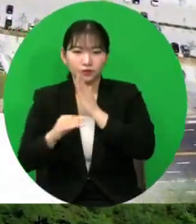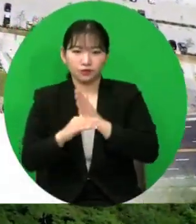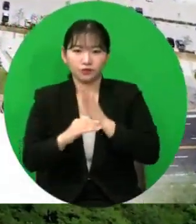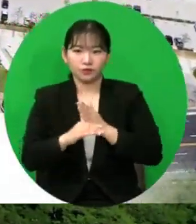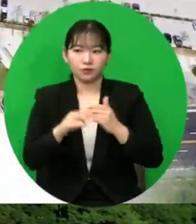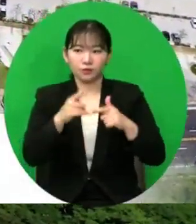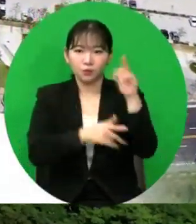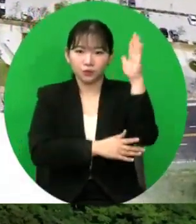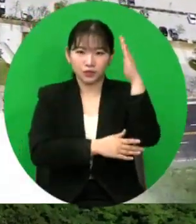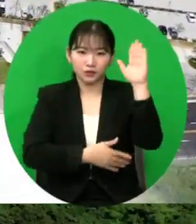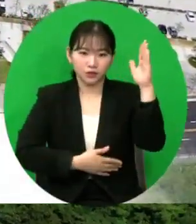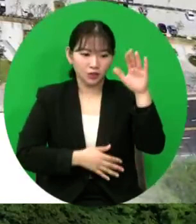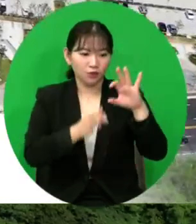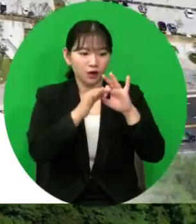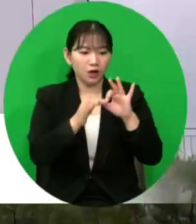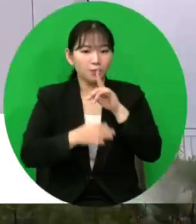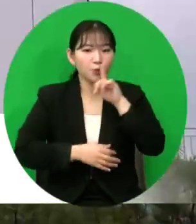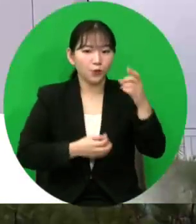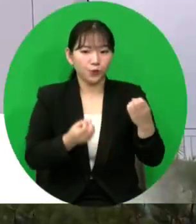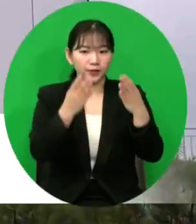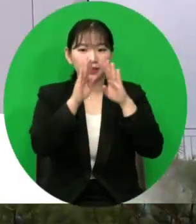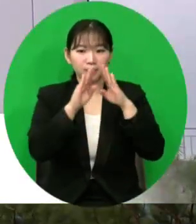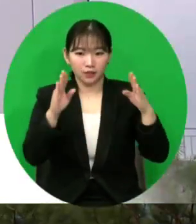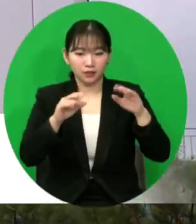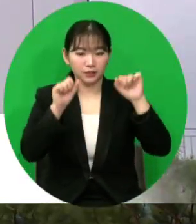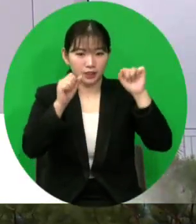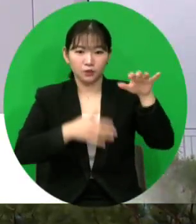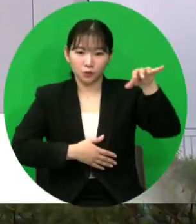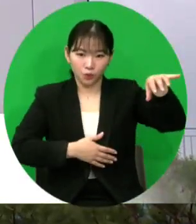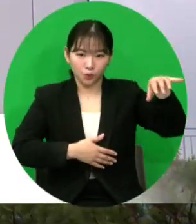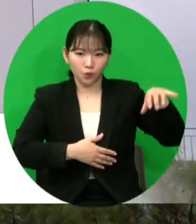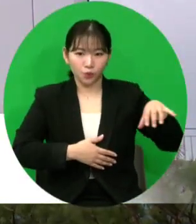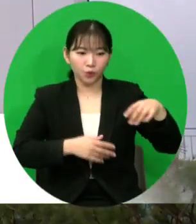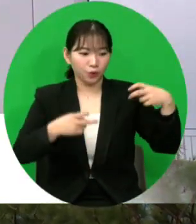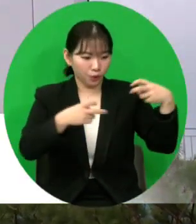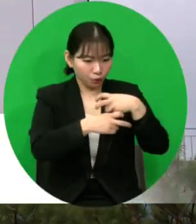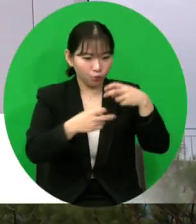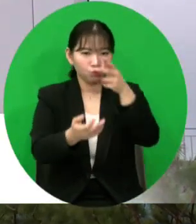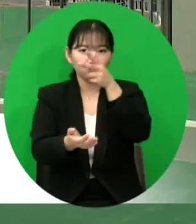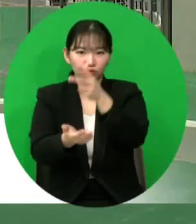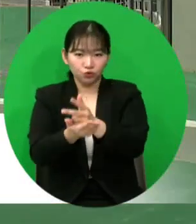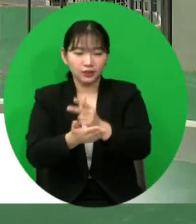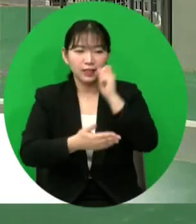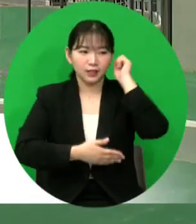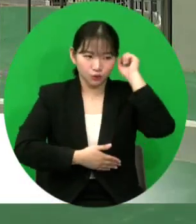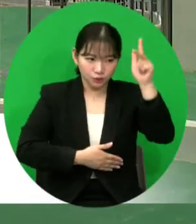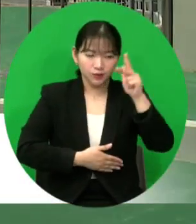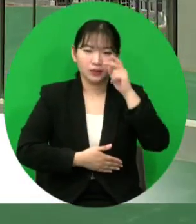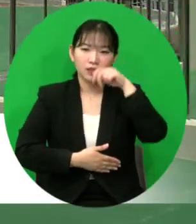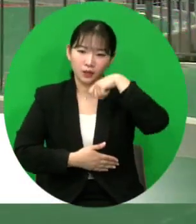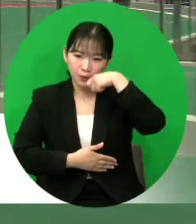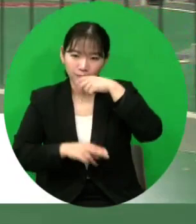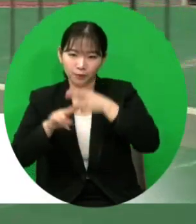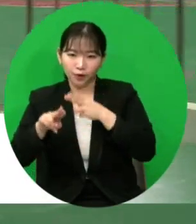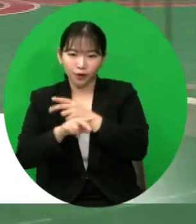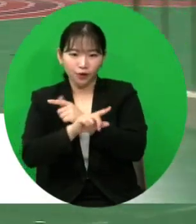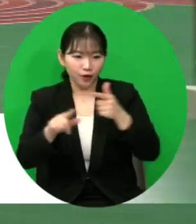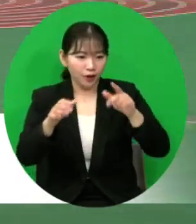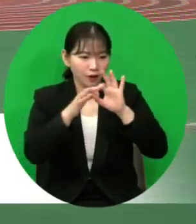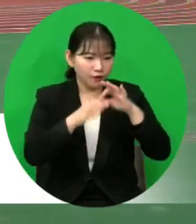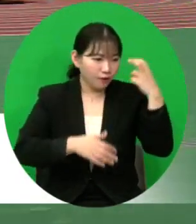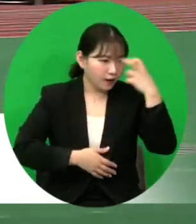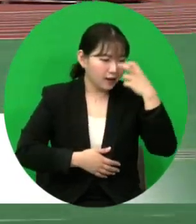목포시는 최근 관련 보고회를 갖고 체육 시설과 교통과 주차 숙박 음식점 관리 대책